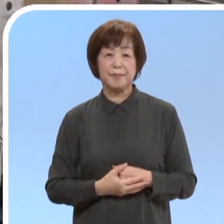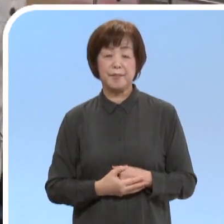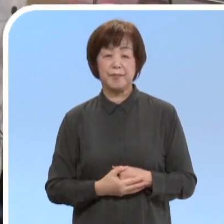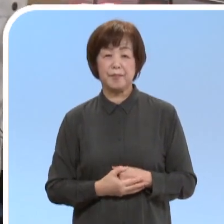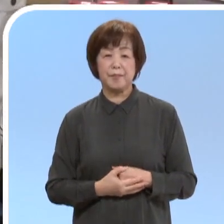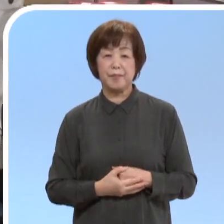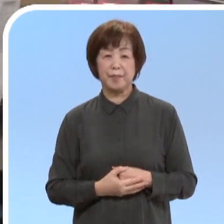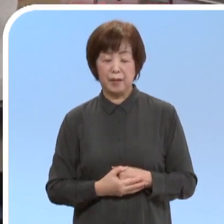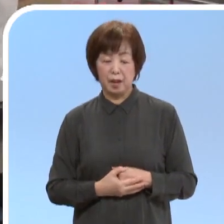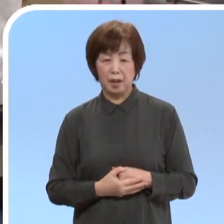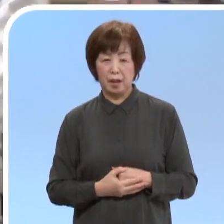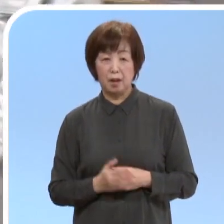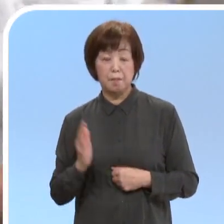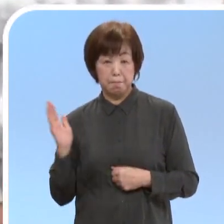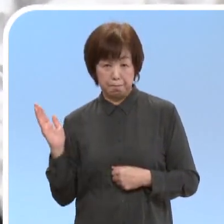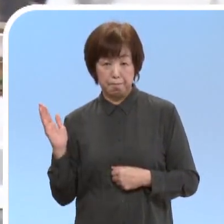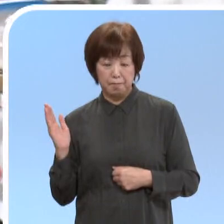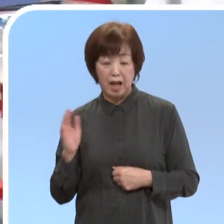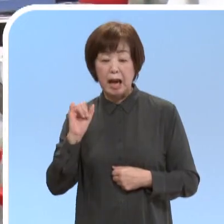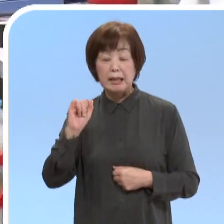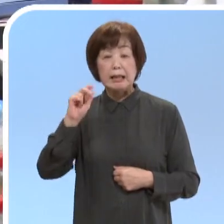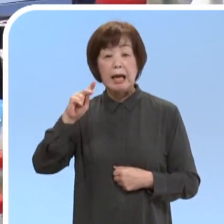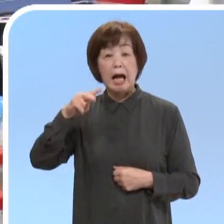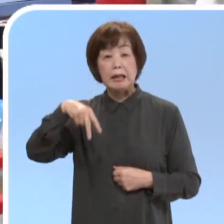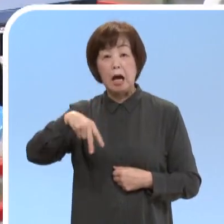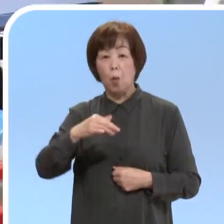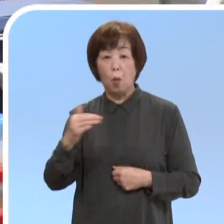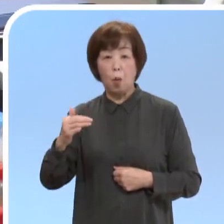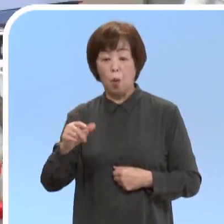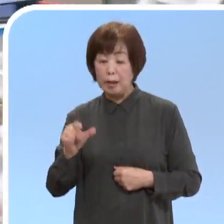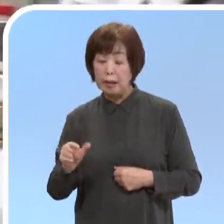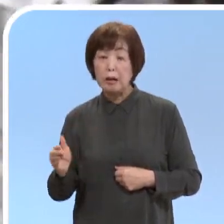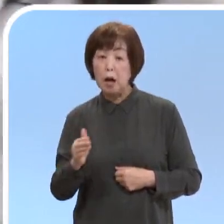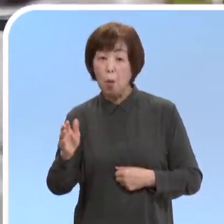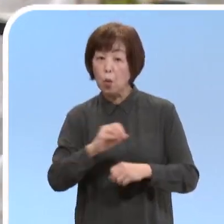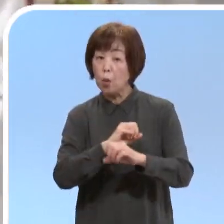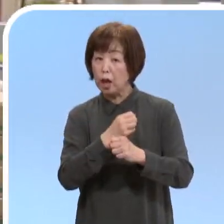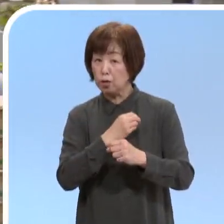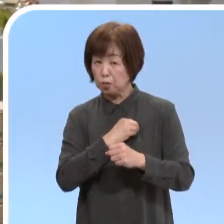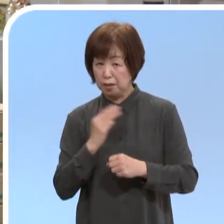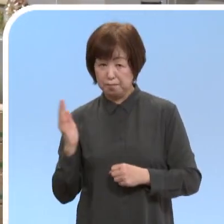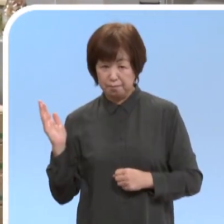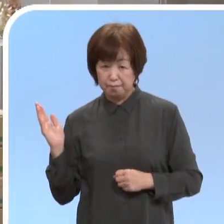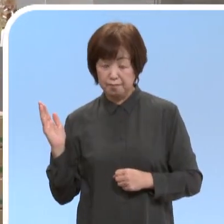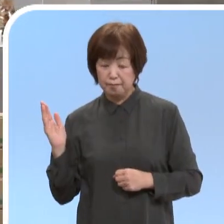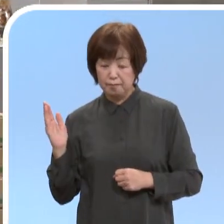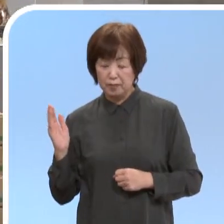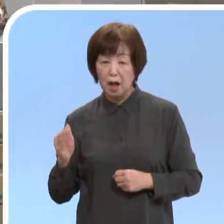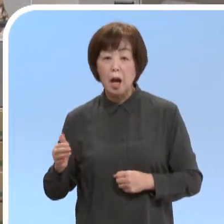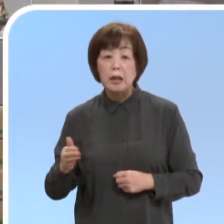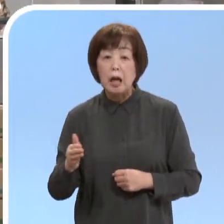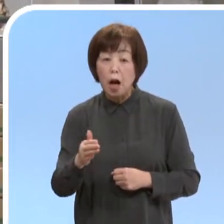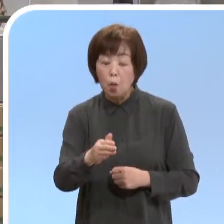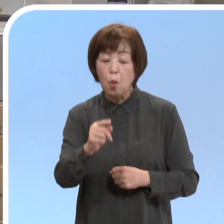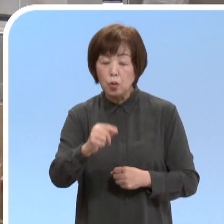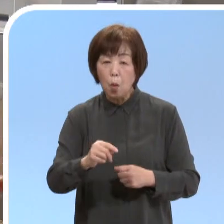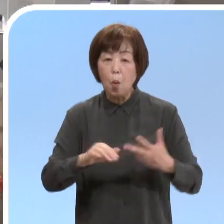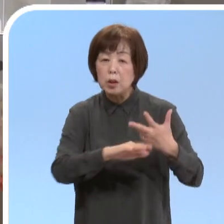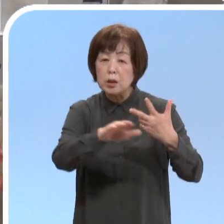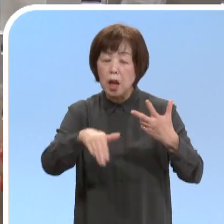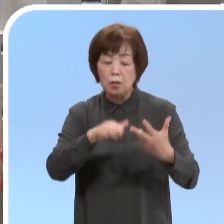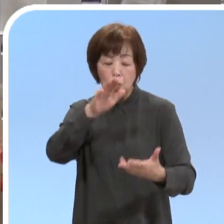いう最にの研ですかはいそうなんですイカナゴの資源量の